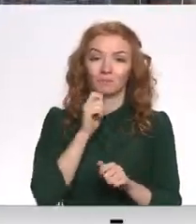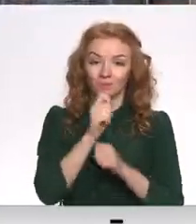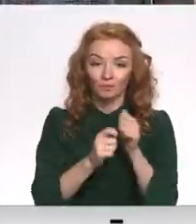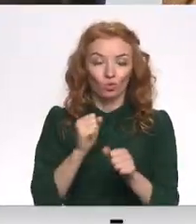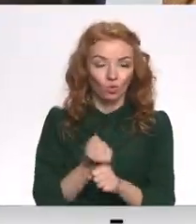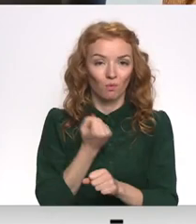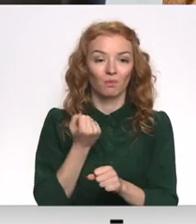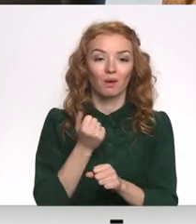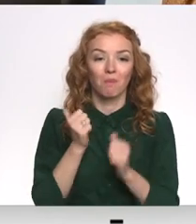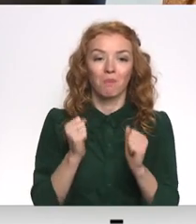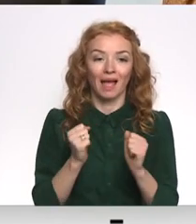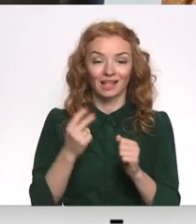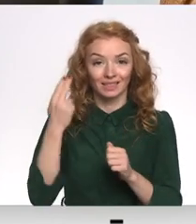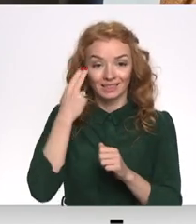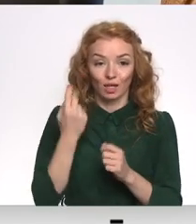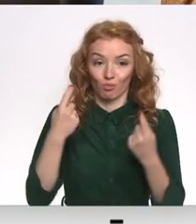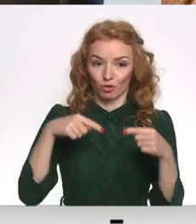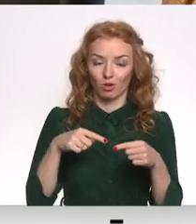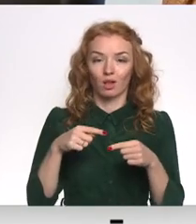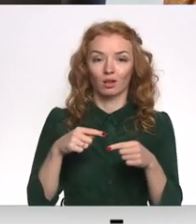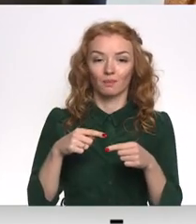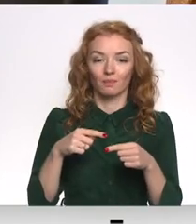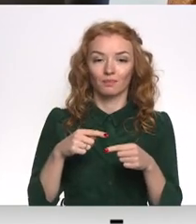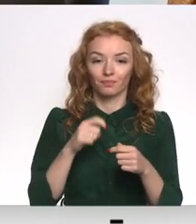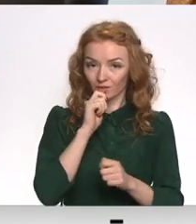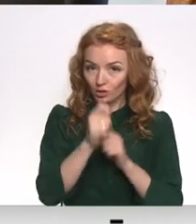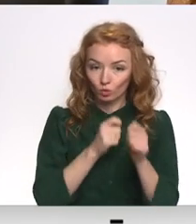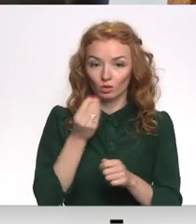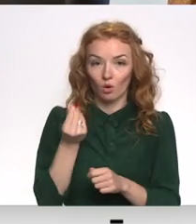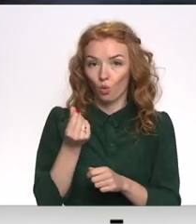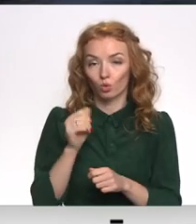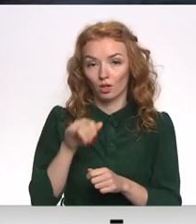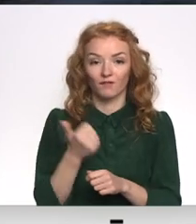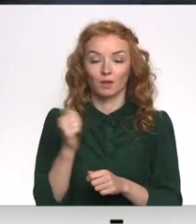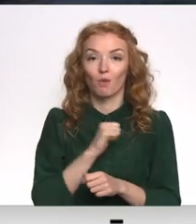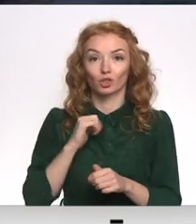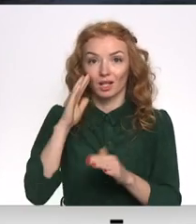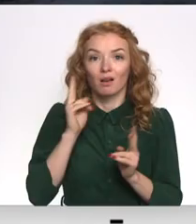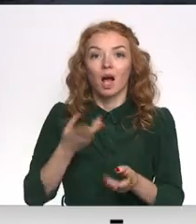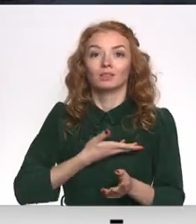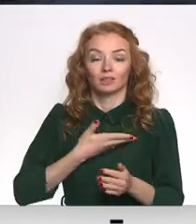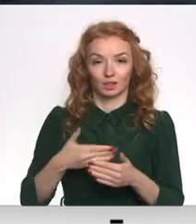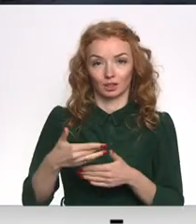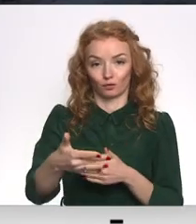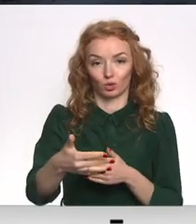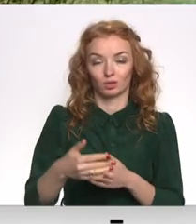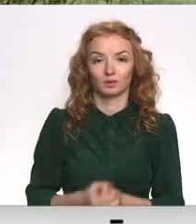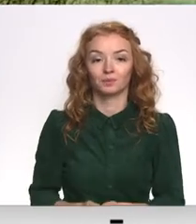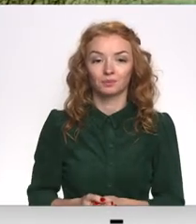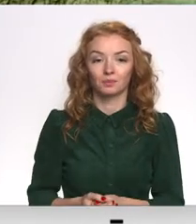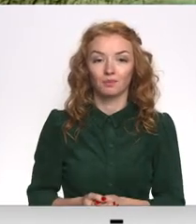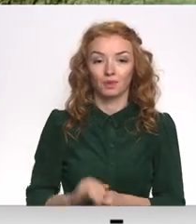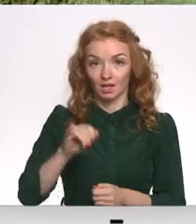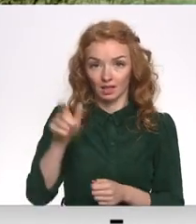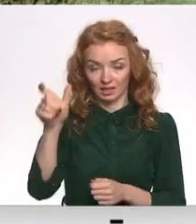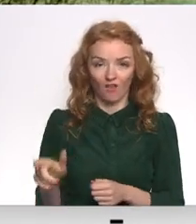Viņi tomēr baidās riskēt šobrīd ziedot naudu, ja viņi paši nezin, kā viņi varēs galus savilkt kopā. Ja